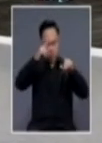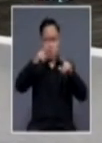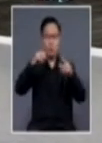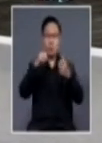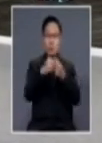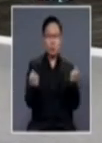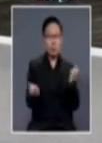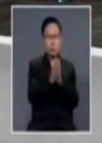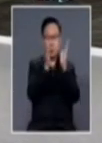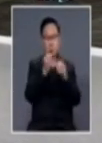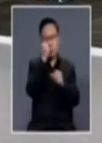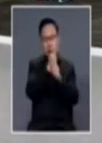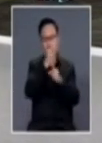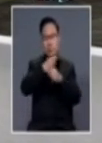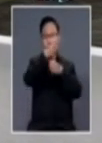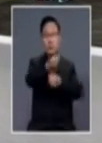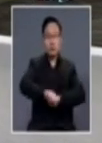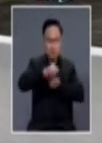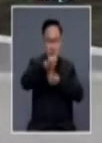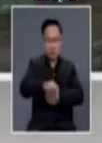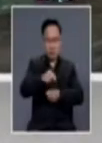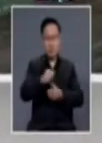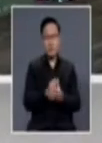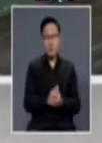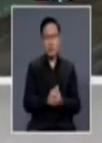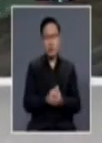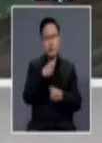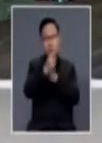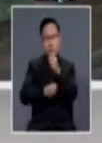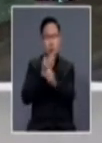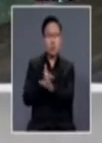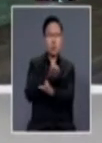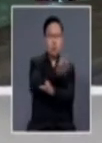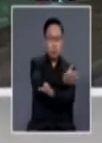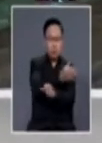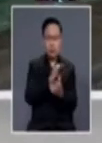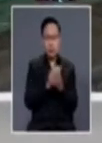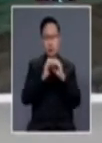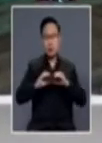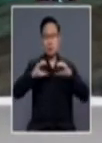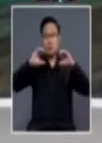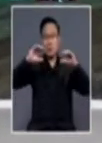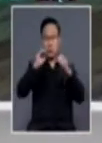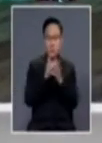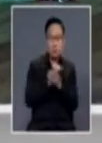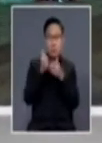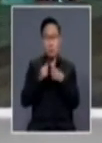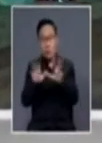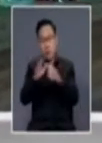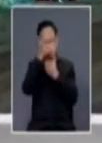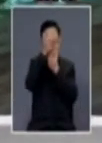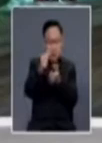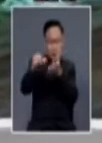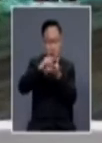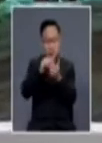พี่น้องที่อยู่ในพื้นที่ภาคการเกษตรครับคุณผู้ชมครับที่ผ่านมารัฐบาลและคณะรักษาความสงบแห่งชาติไม่ได้นิ่งนอนใจกับปัญหาที่เ